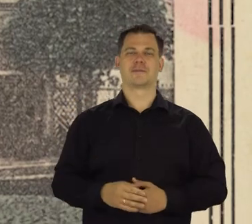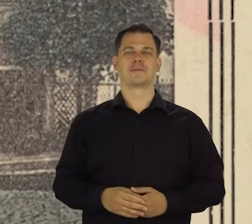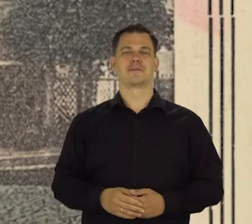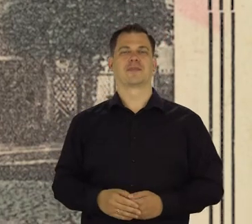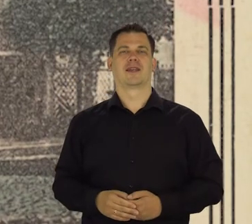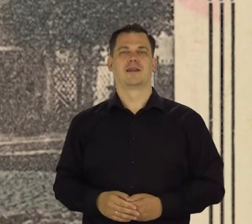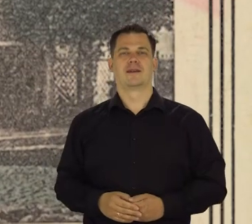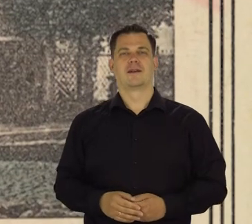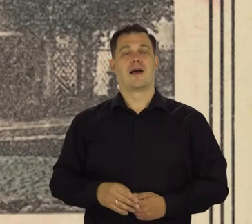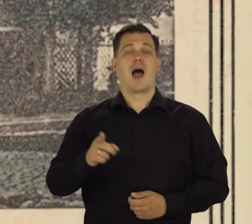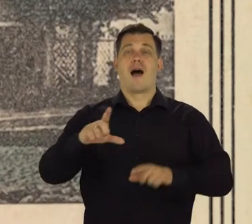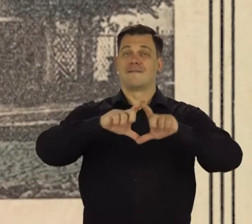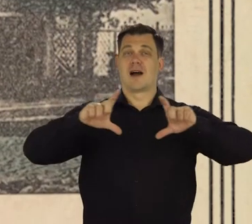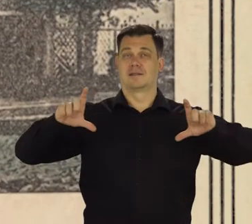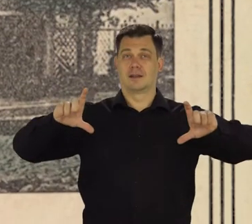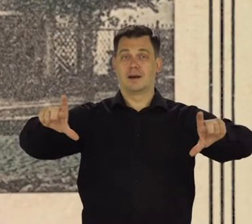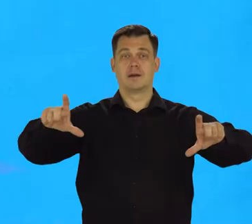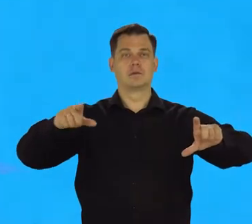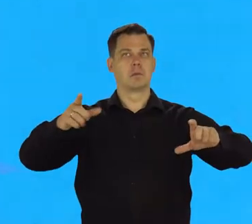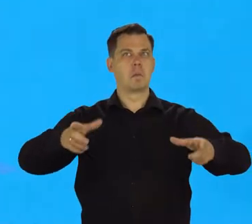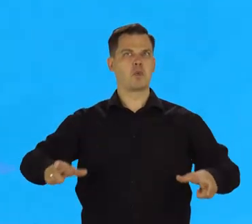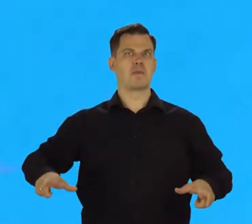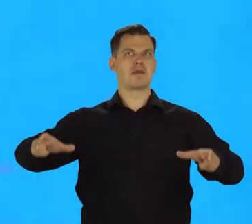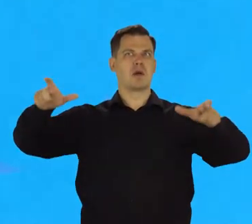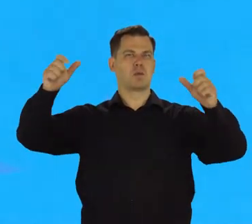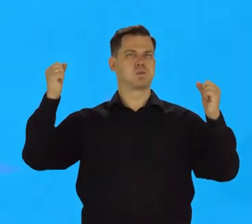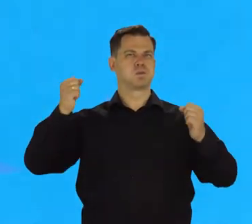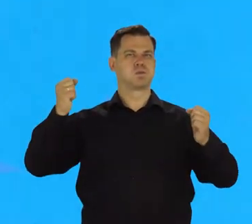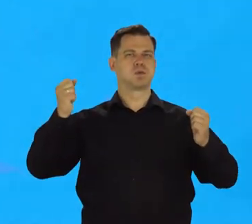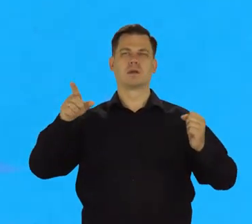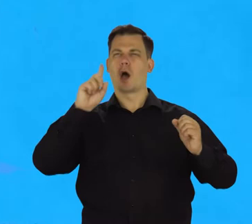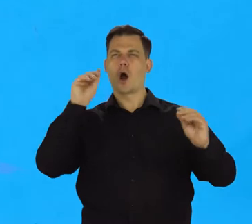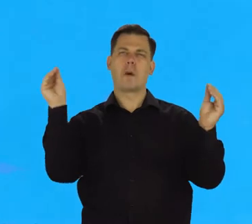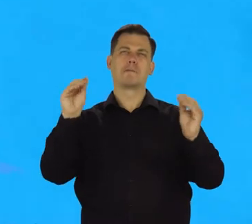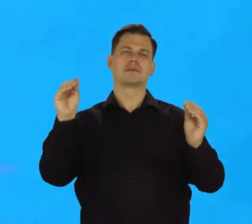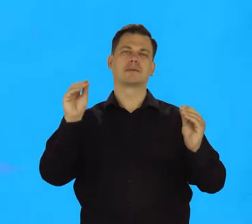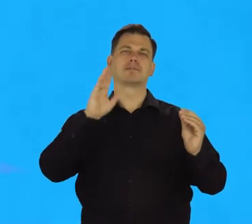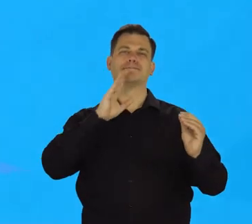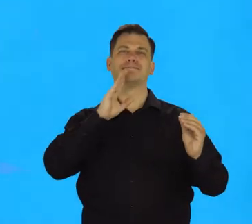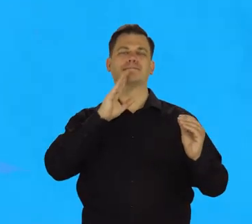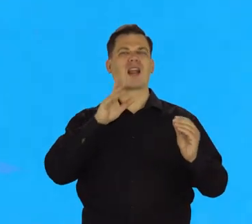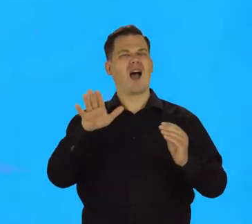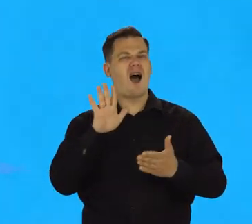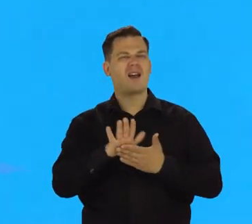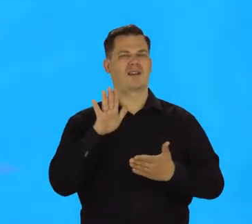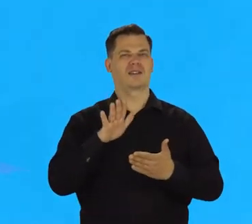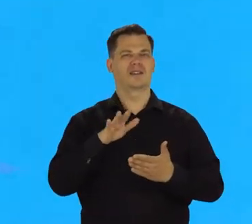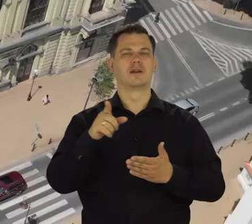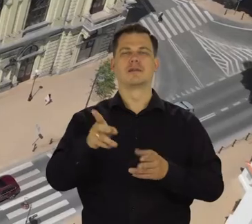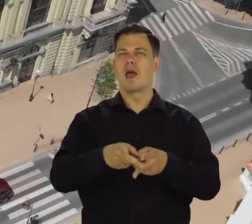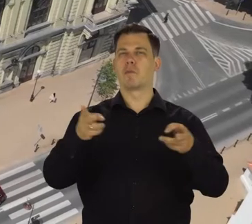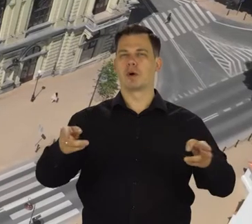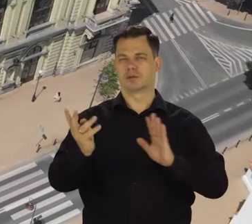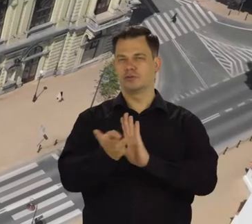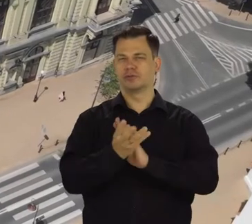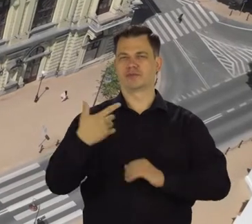końca XIX wieku powstały. Fasada ma bardzo monumentalny charakter. Jest skomponowana w sposób bardzo